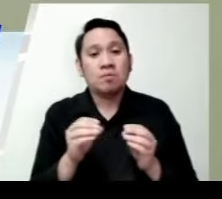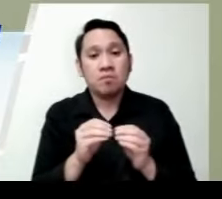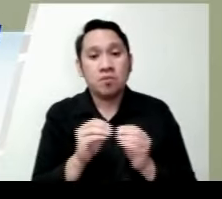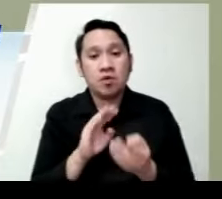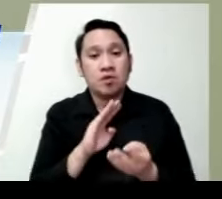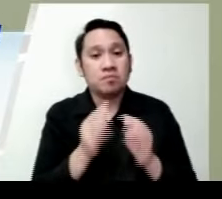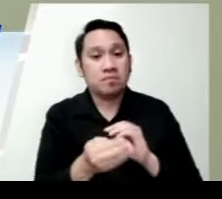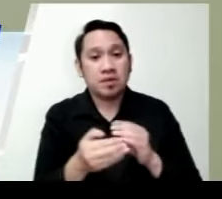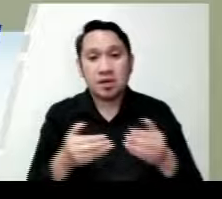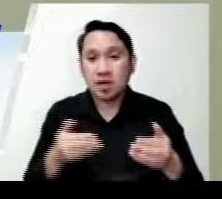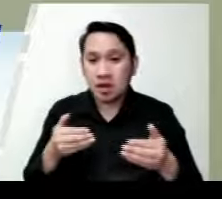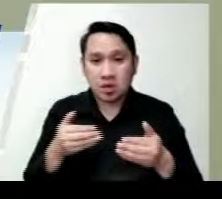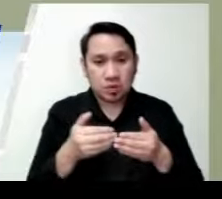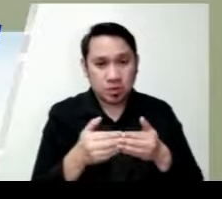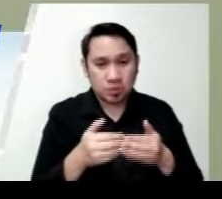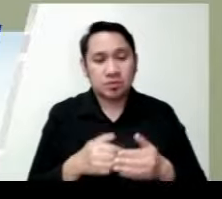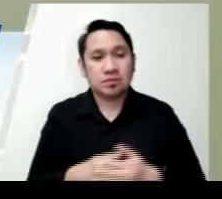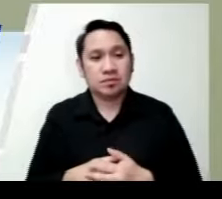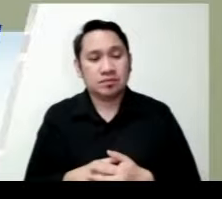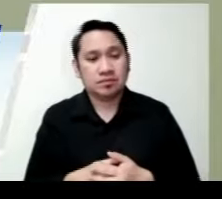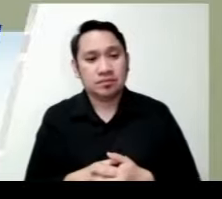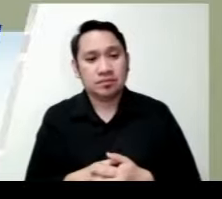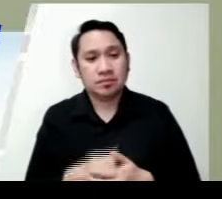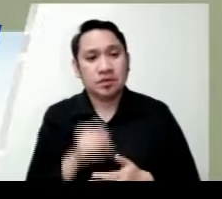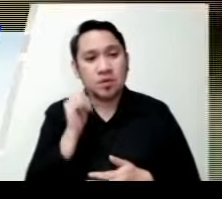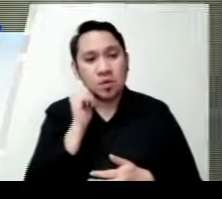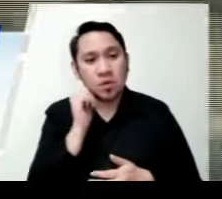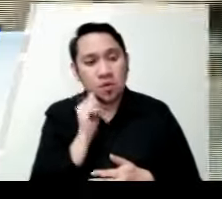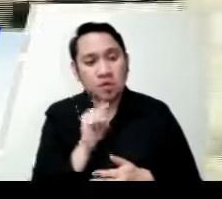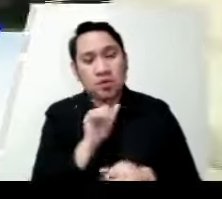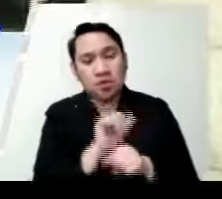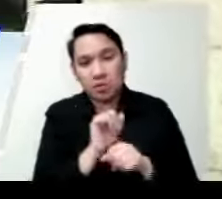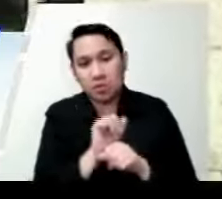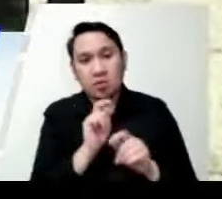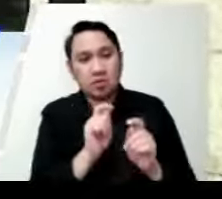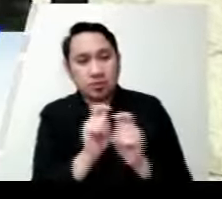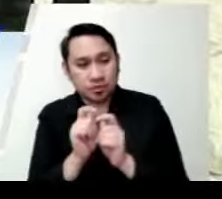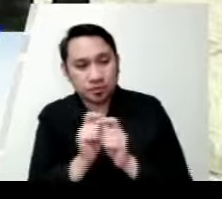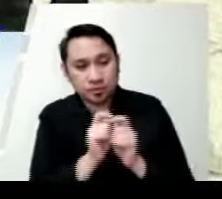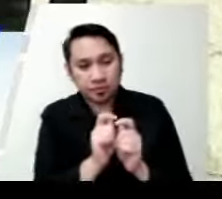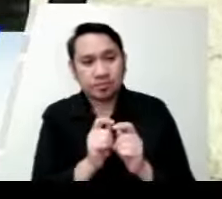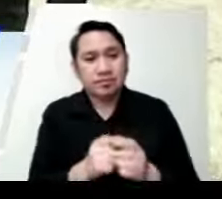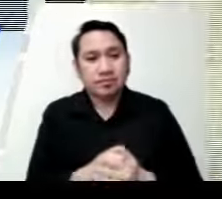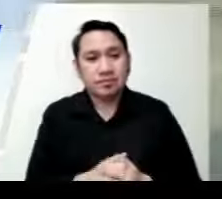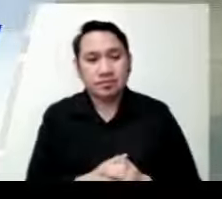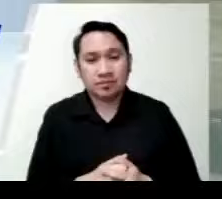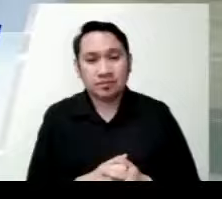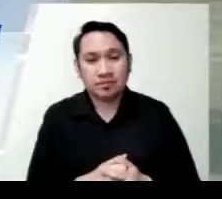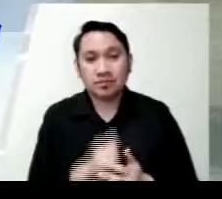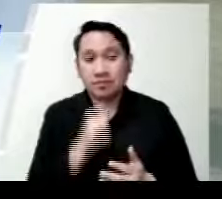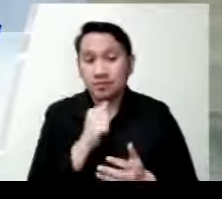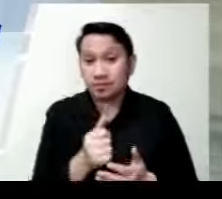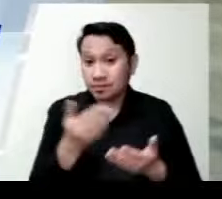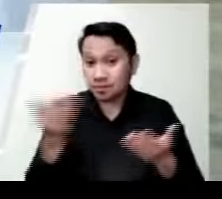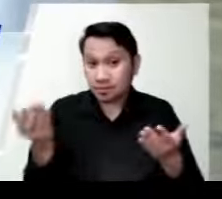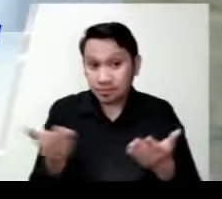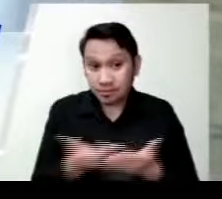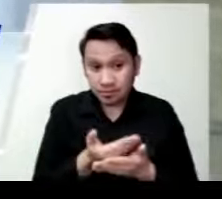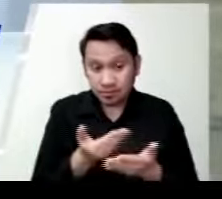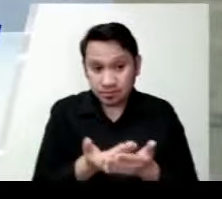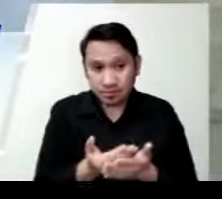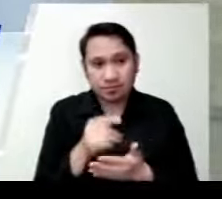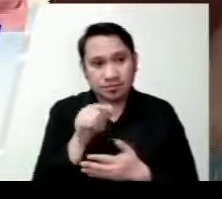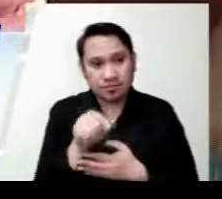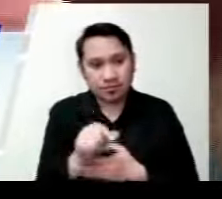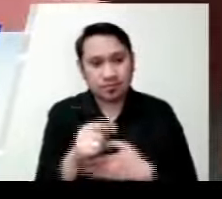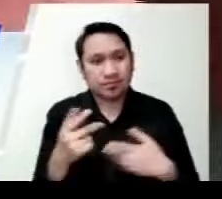kada pagkakataon na magkasama kami at magkatrabaho kami sa project. Hindi na raw bago para kay Barbie na magkaroon